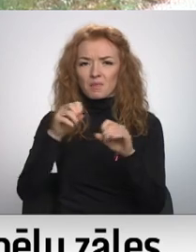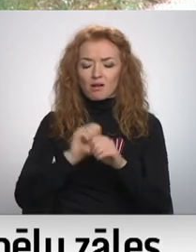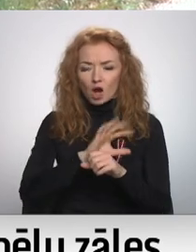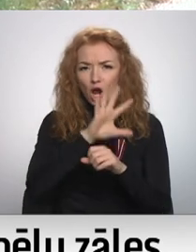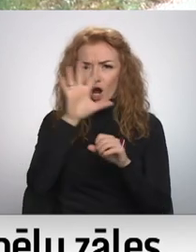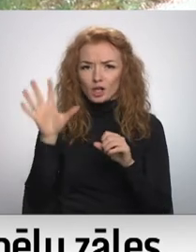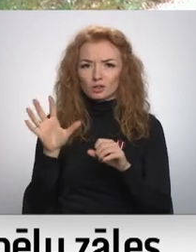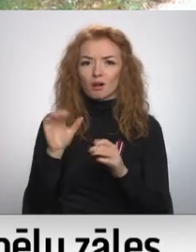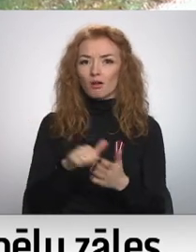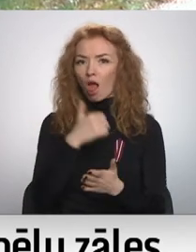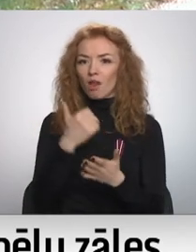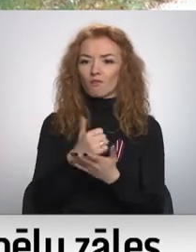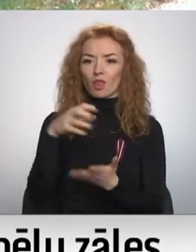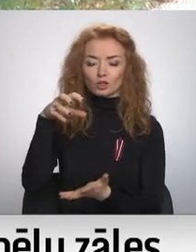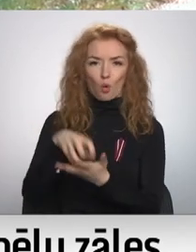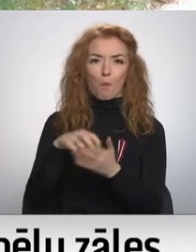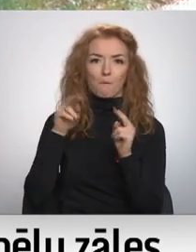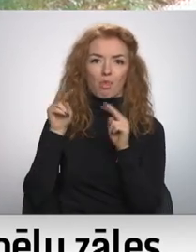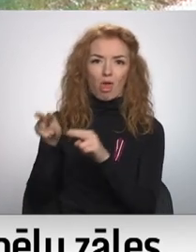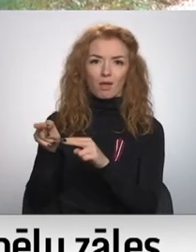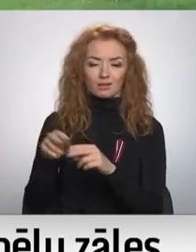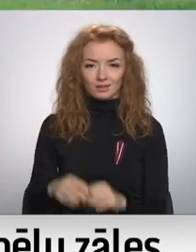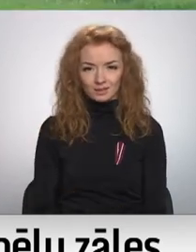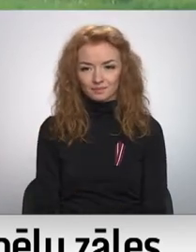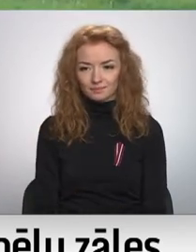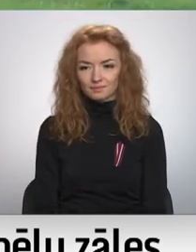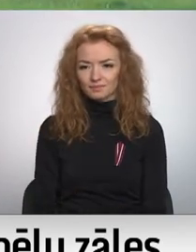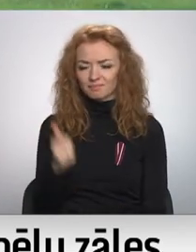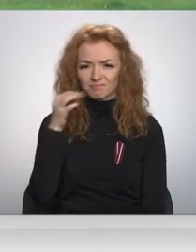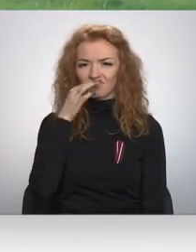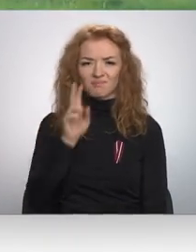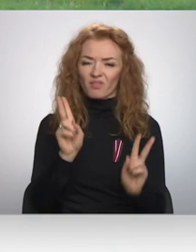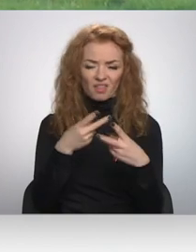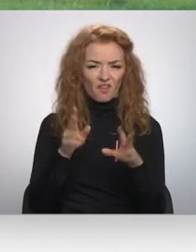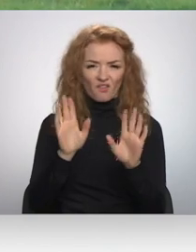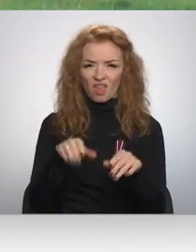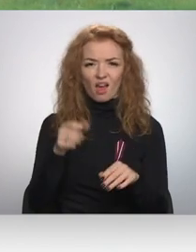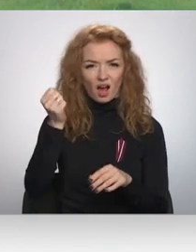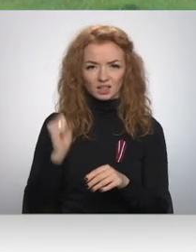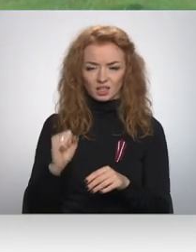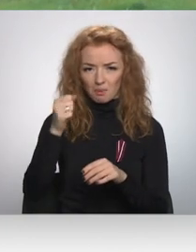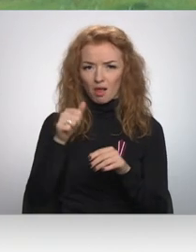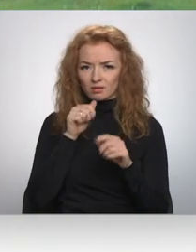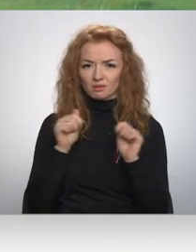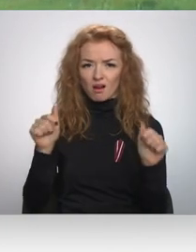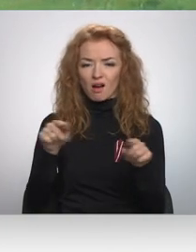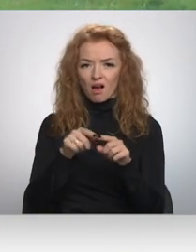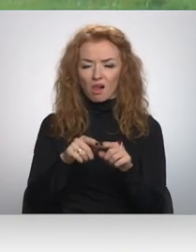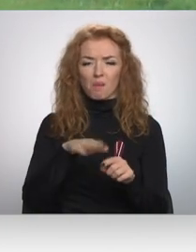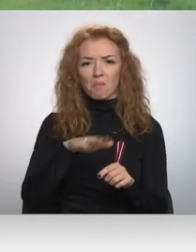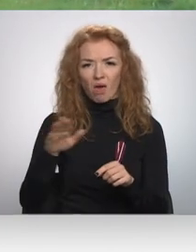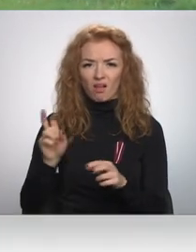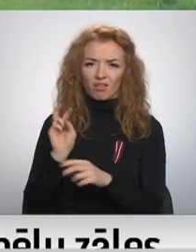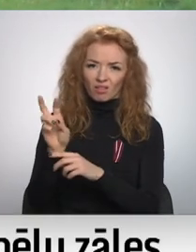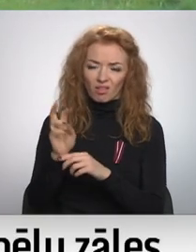kā galvenais objekts gandrīz iznāk mums. Nevajag tā spēļu zāles, tikai tie bērni iet tur spēlēt, visa